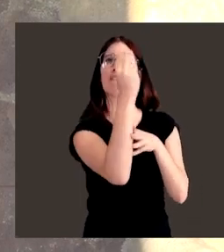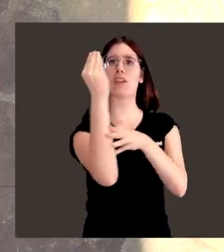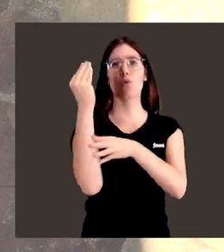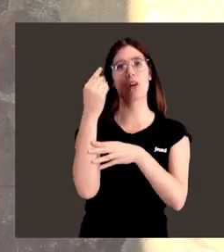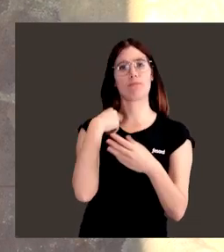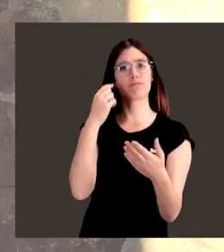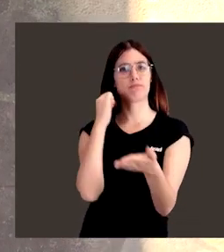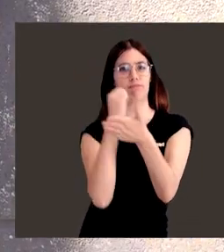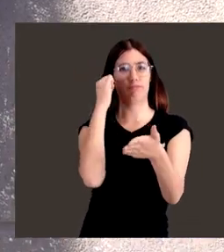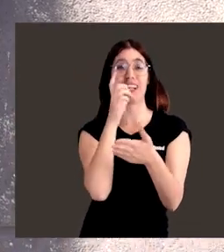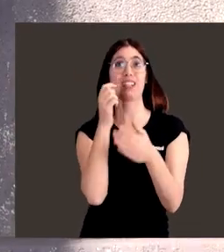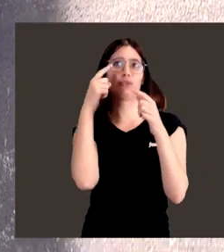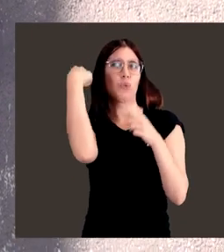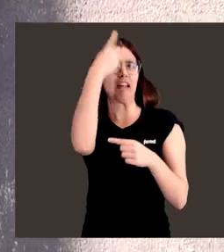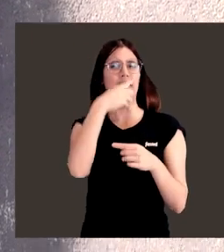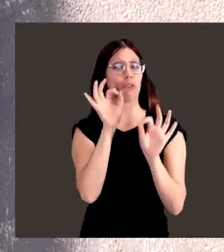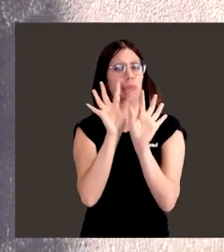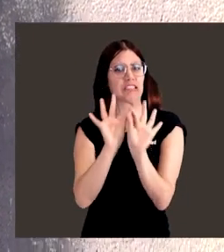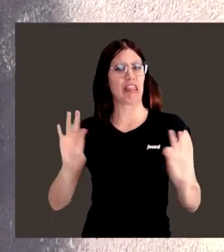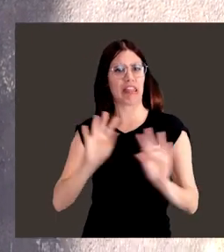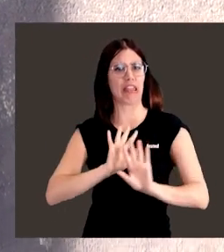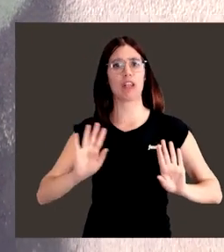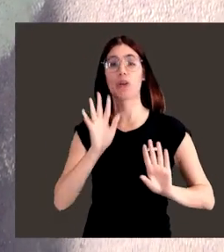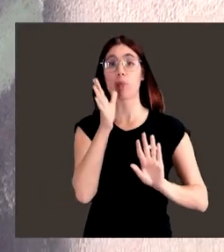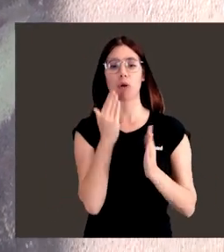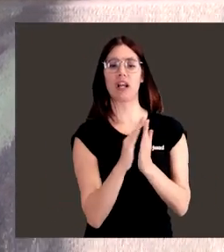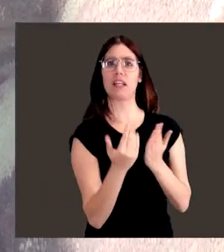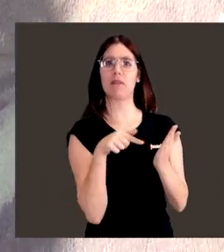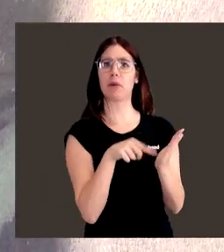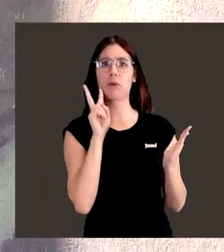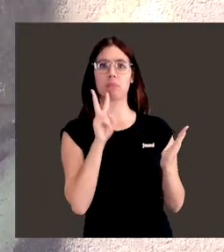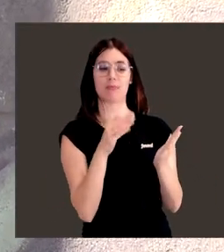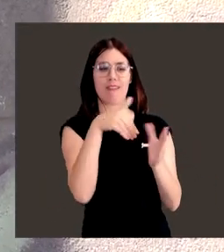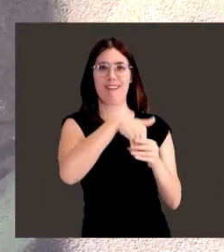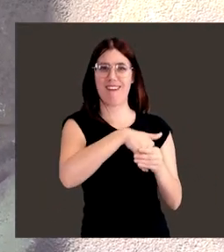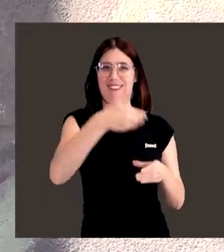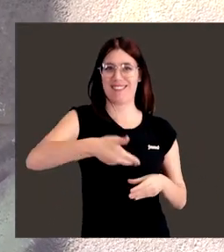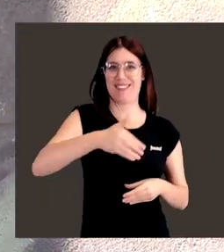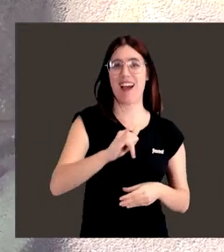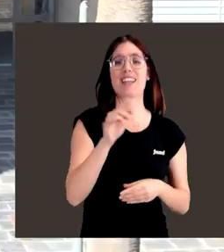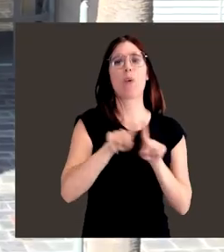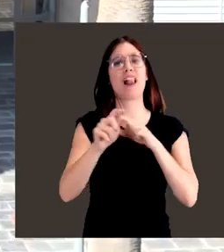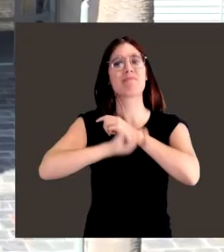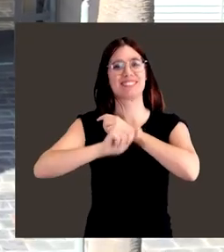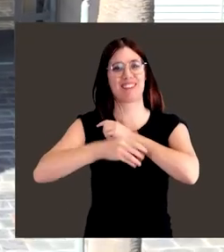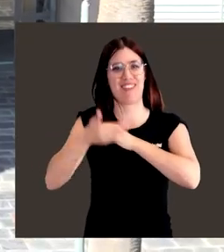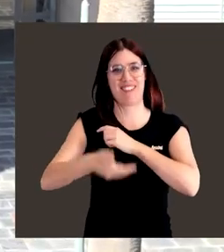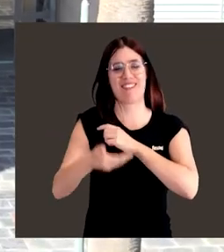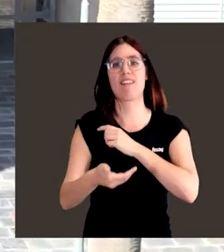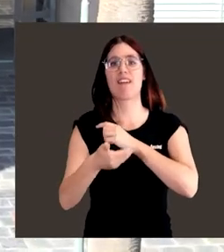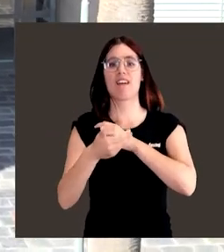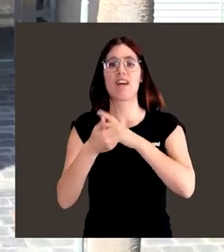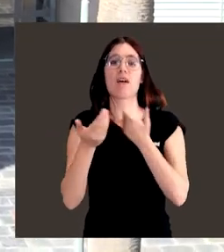de la pintura figurativa. Es tracta d'un retrat sobri al qual Ada Lovelace soste un llibre carregat de significat. És com una pista, no?